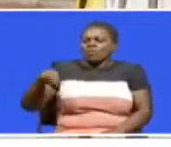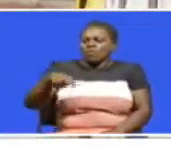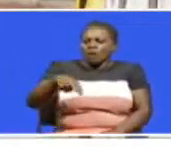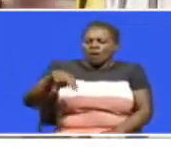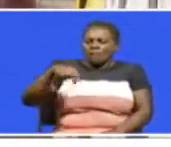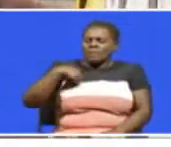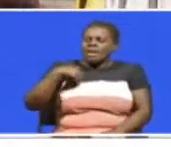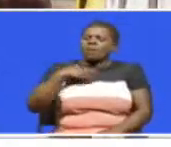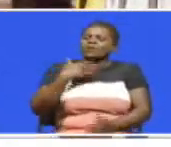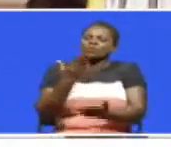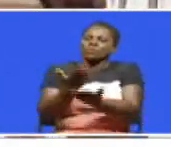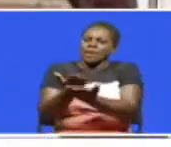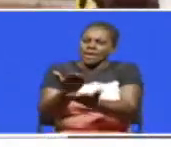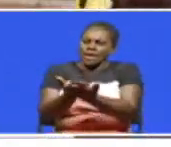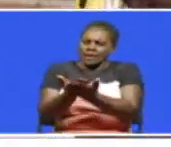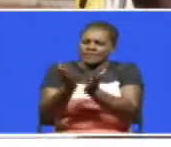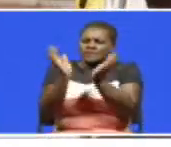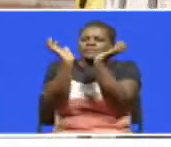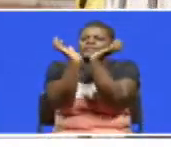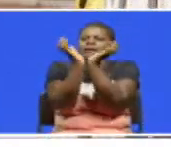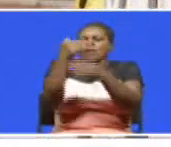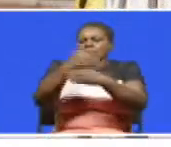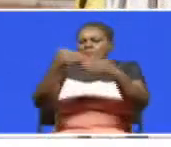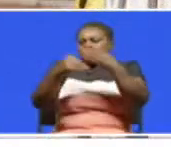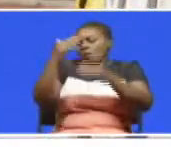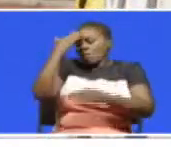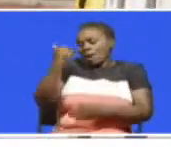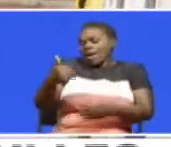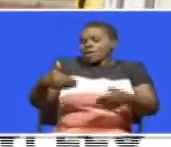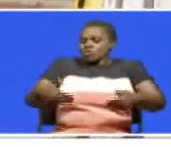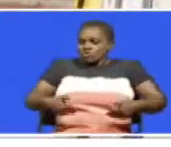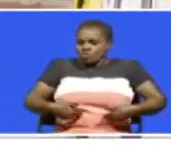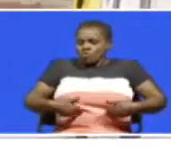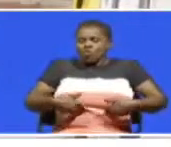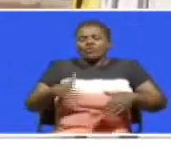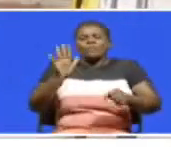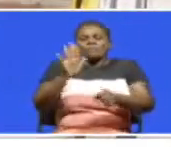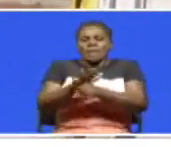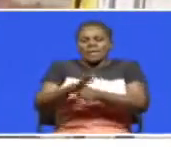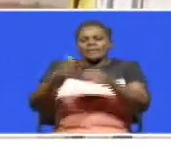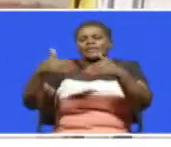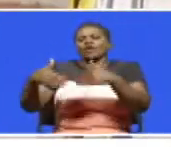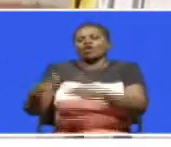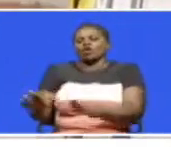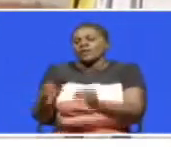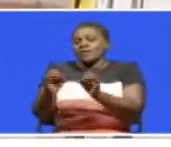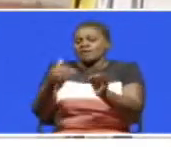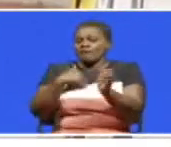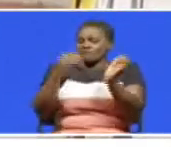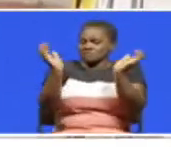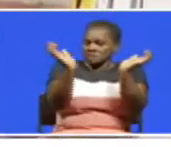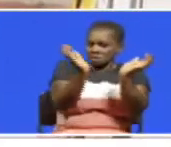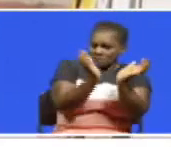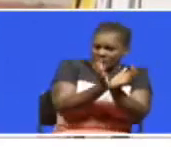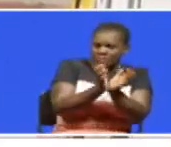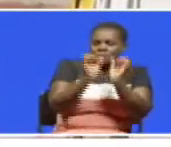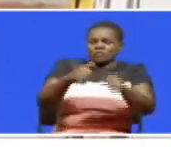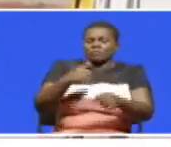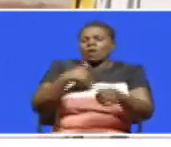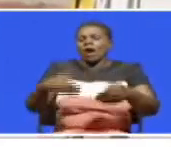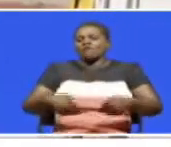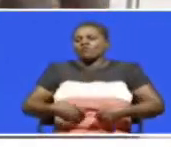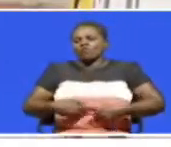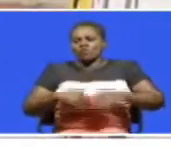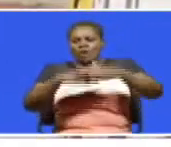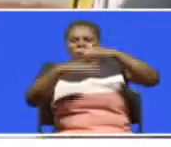niombe msaada Kabarnet Stadium ijengwe, kwa sababu vijana wengi wamepotea. Kama tungekuwa na stadium, hata tungekuwa na vijana